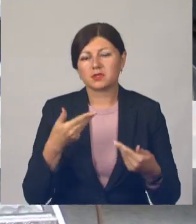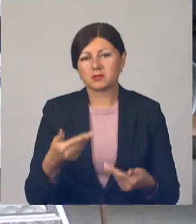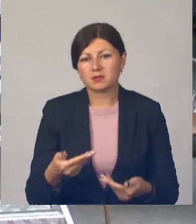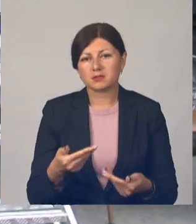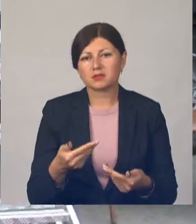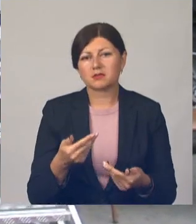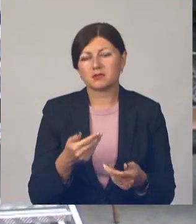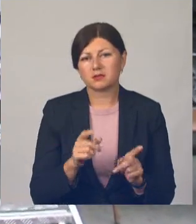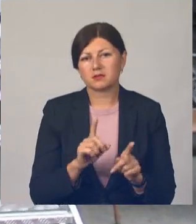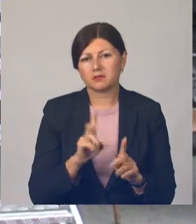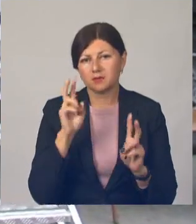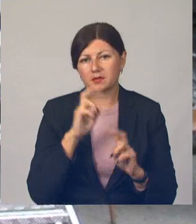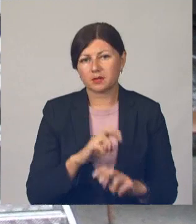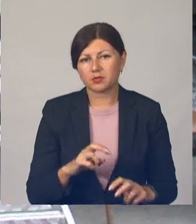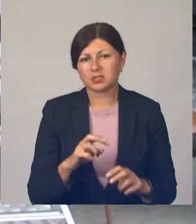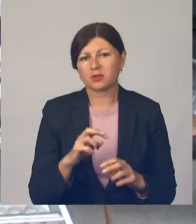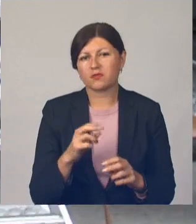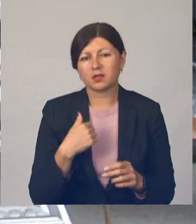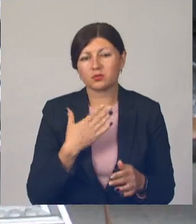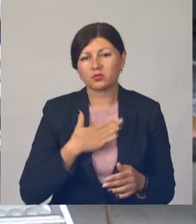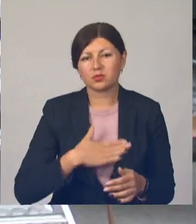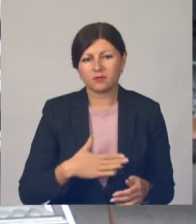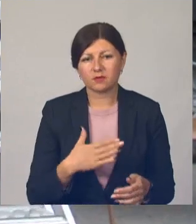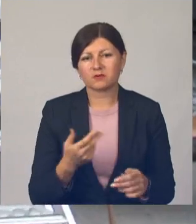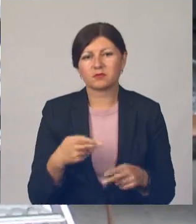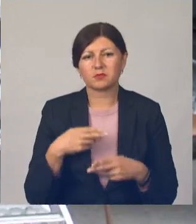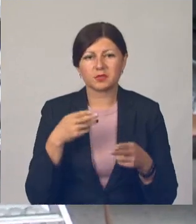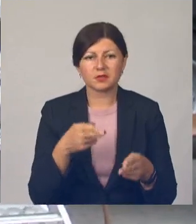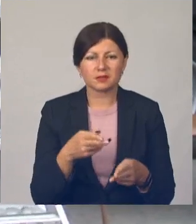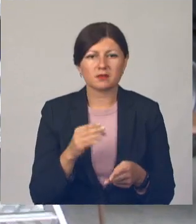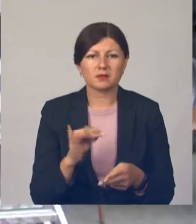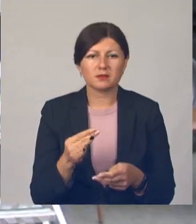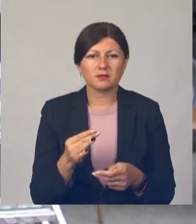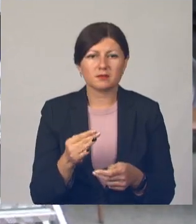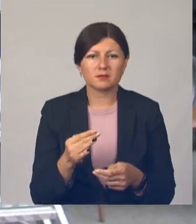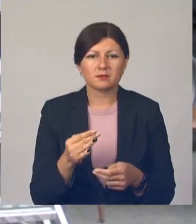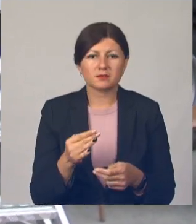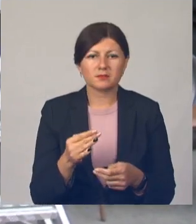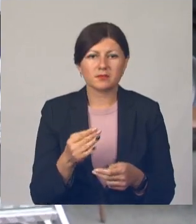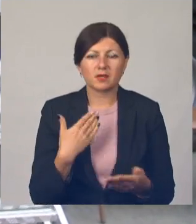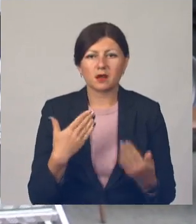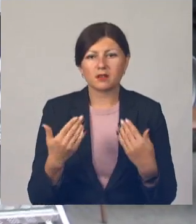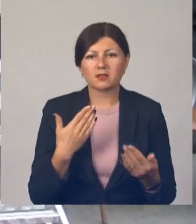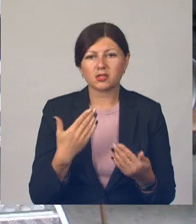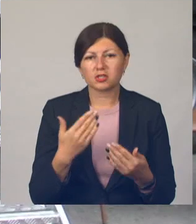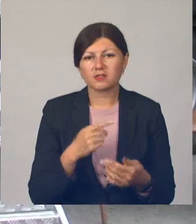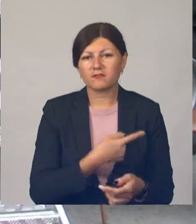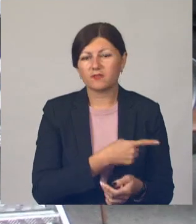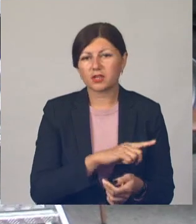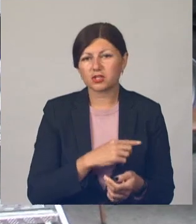вот на поезд здоровья. Я с удовольствием приехала, и отношение к